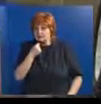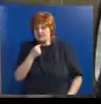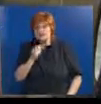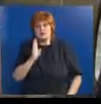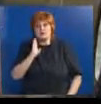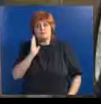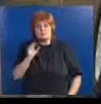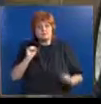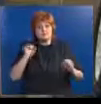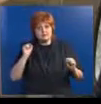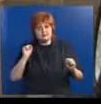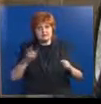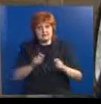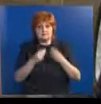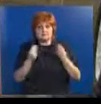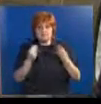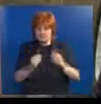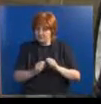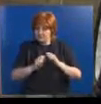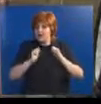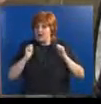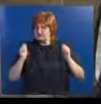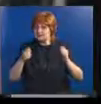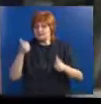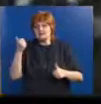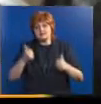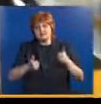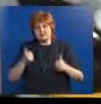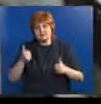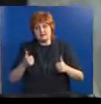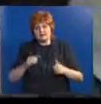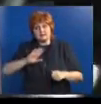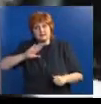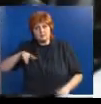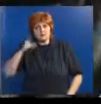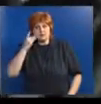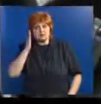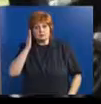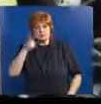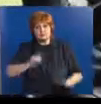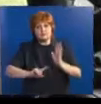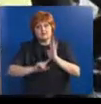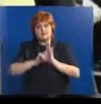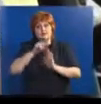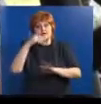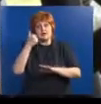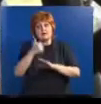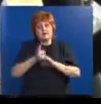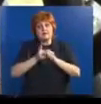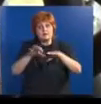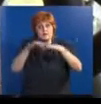конечно, спортсменов состоится торжественное открытие соревнований, после которого будет дан старт главной гонки